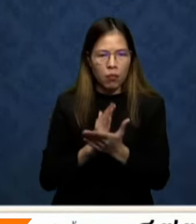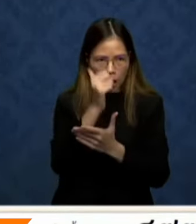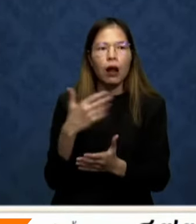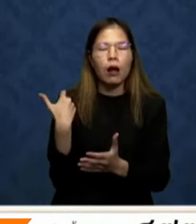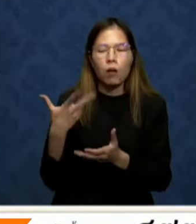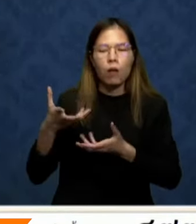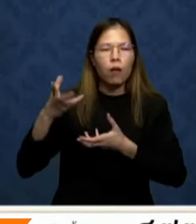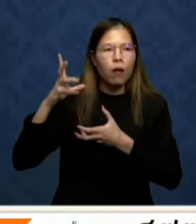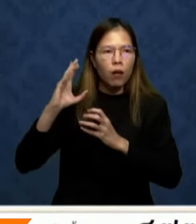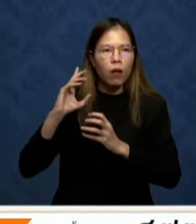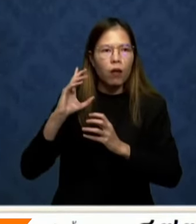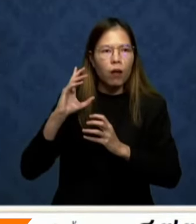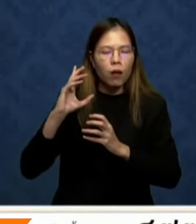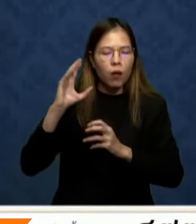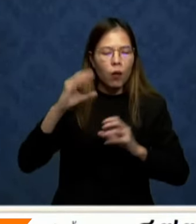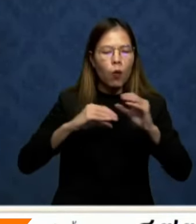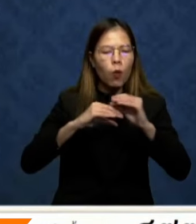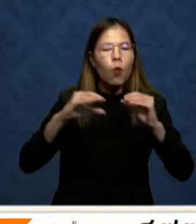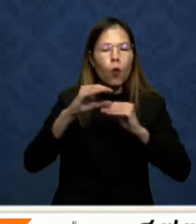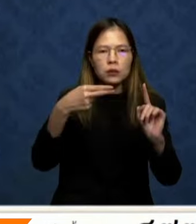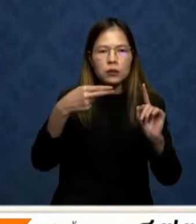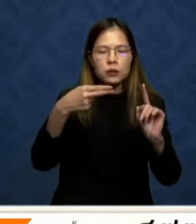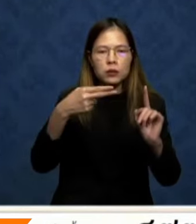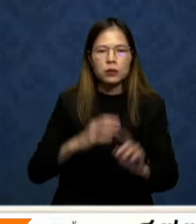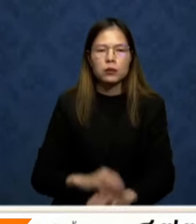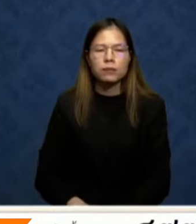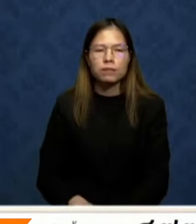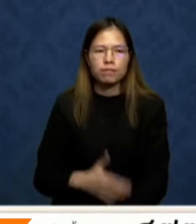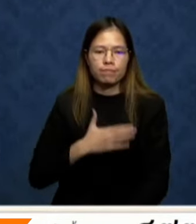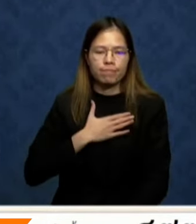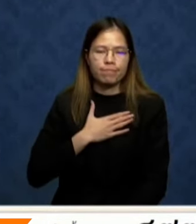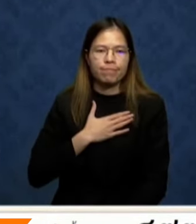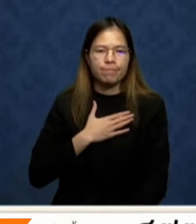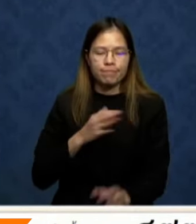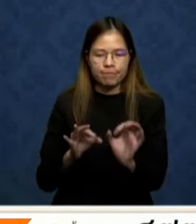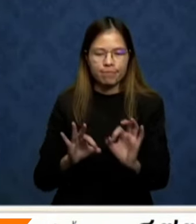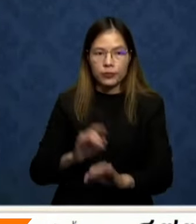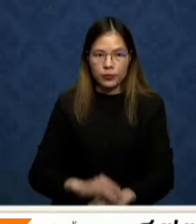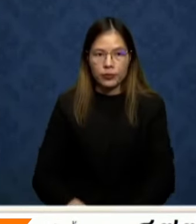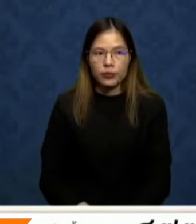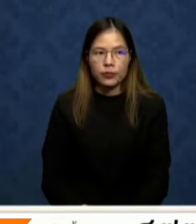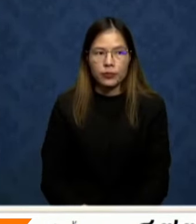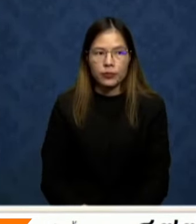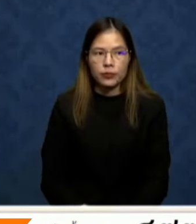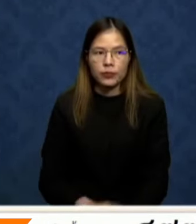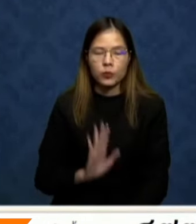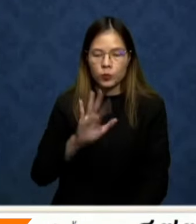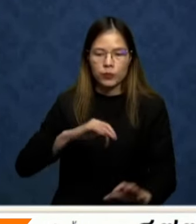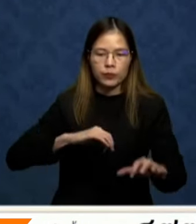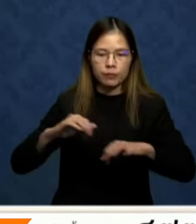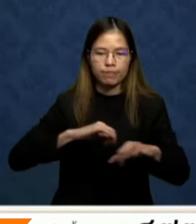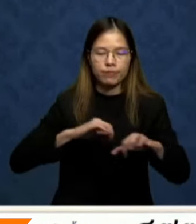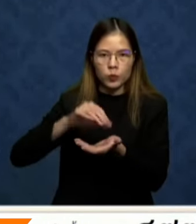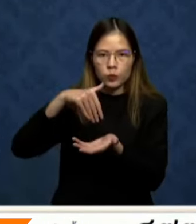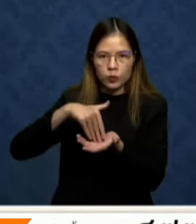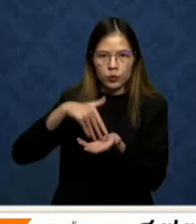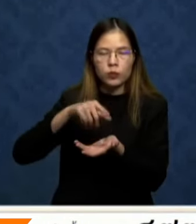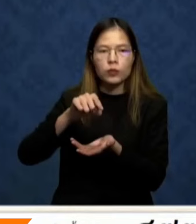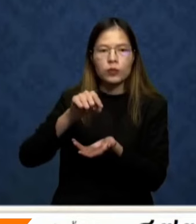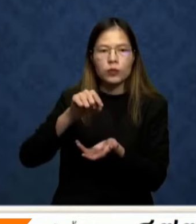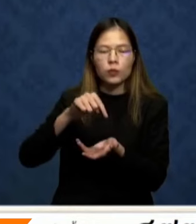าเป็นโครงการดิจิทัลวอลเล็ตเนี่ยผมคิดว่าประเด็นสำคัญมันอยู่ที่ว่าการจัดทำเป็นงบกลาง